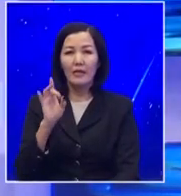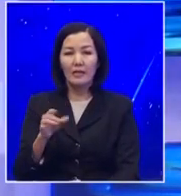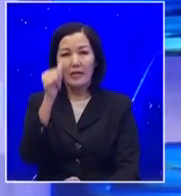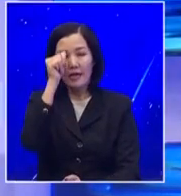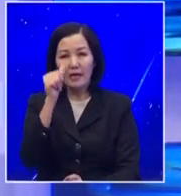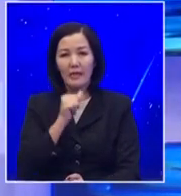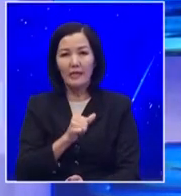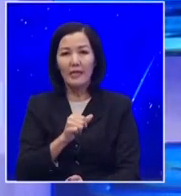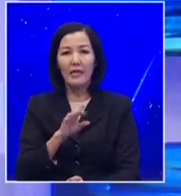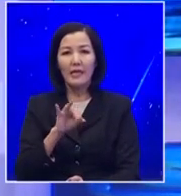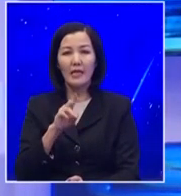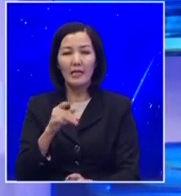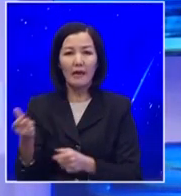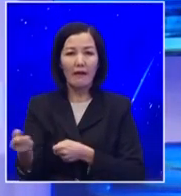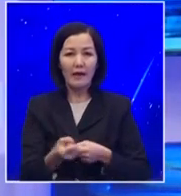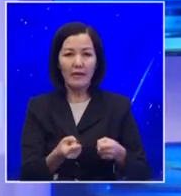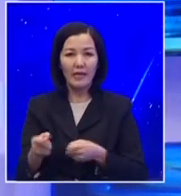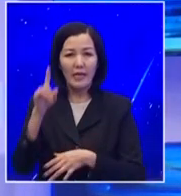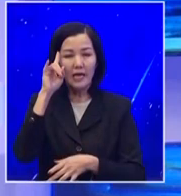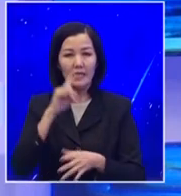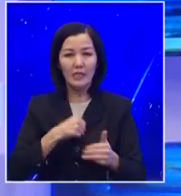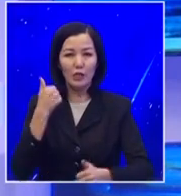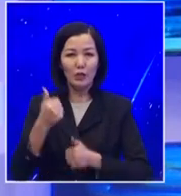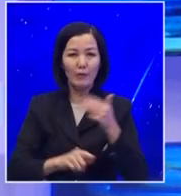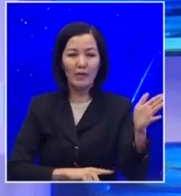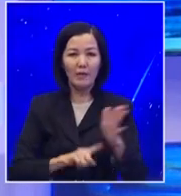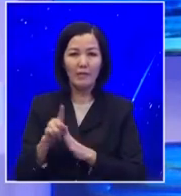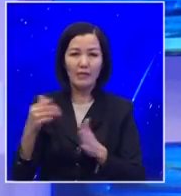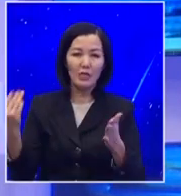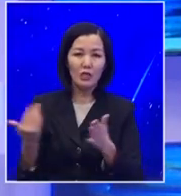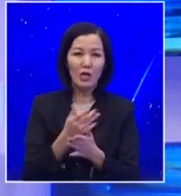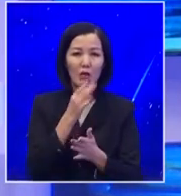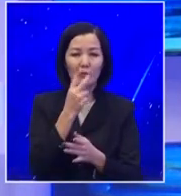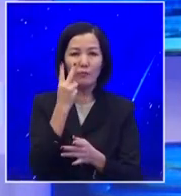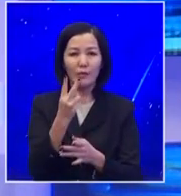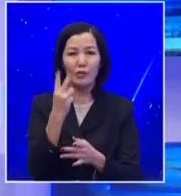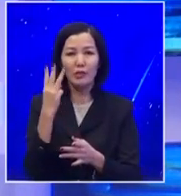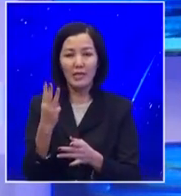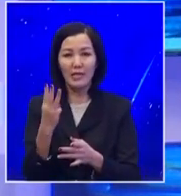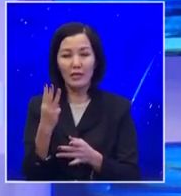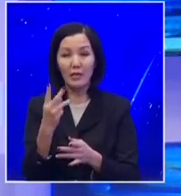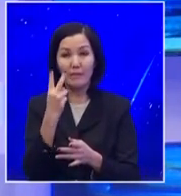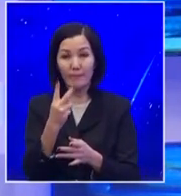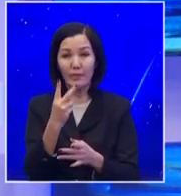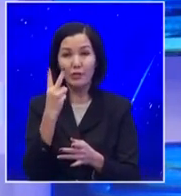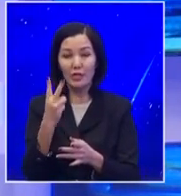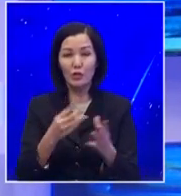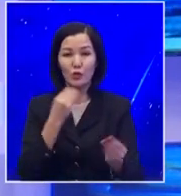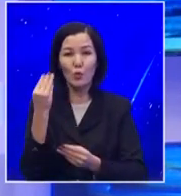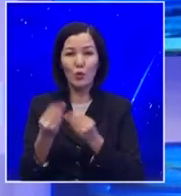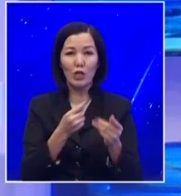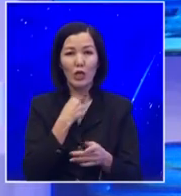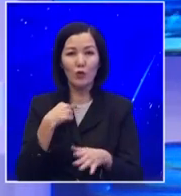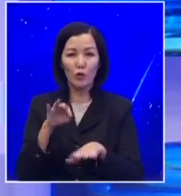Қаңтар айында индар хоккейден Қазақстан чемпионаты басталады. Жаңа маусымның бірінші екінші туры Талдықорғанда өтеді. Ел біріншілігіне 10